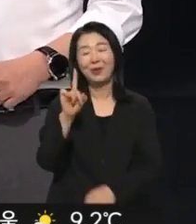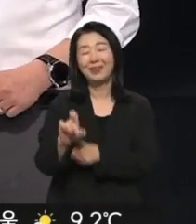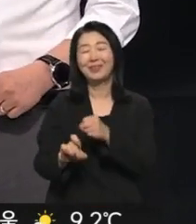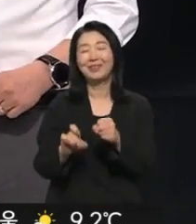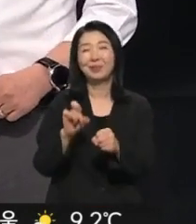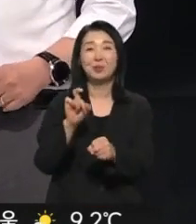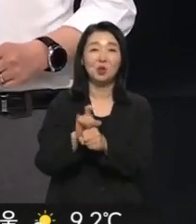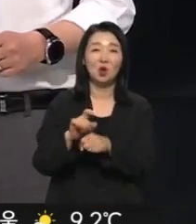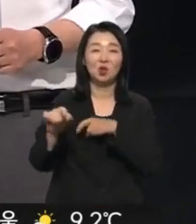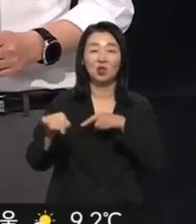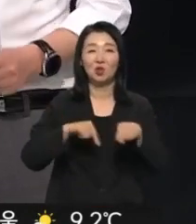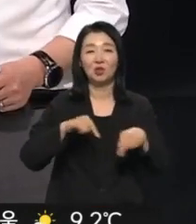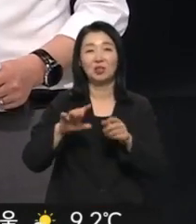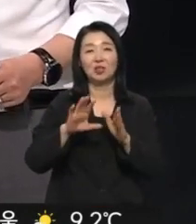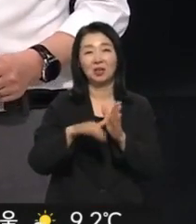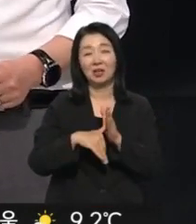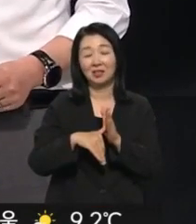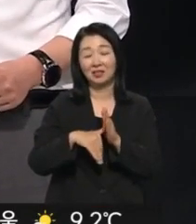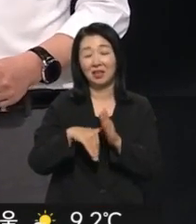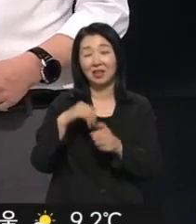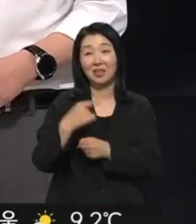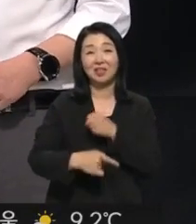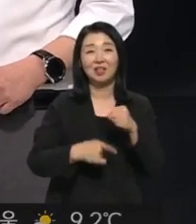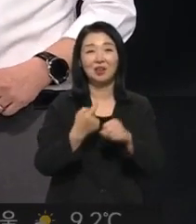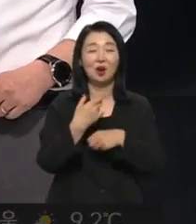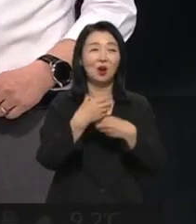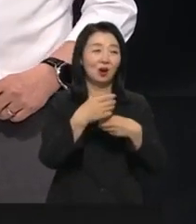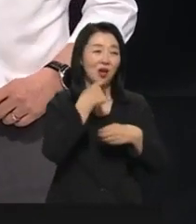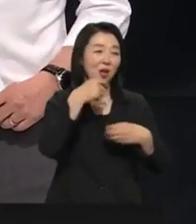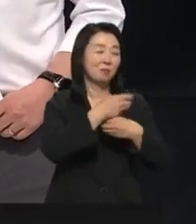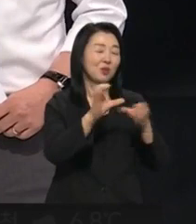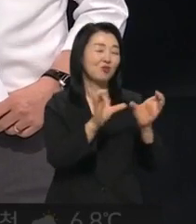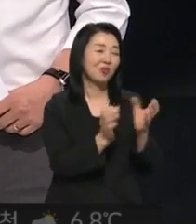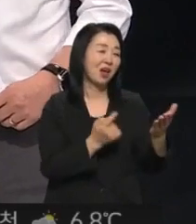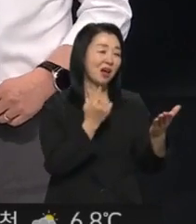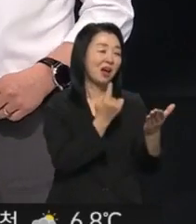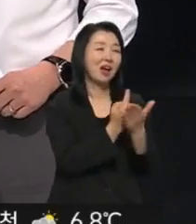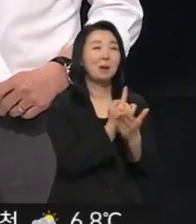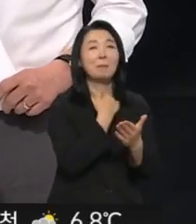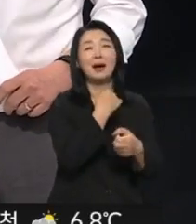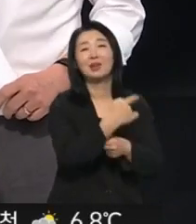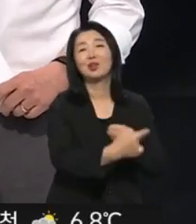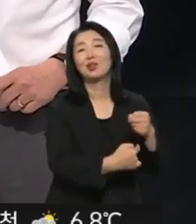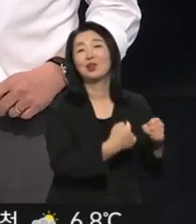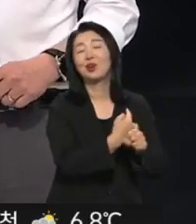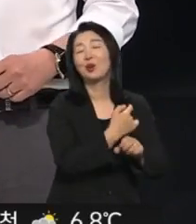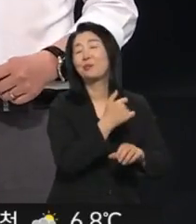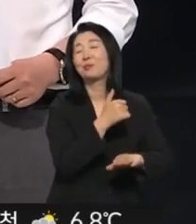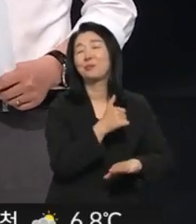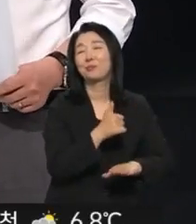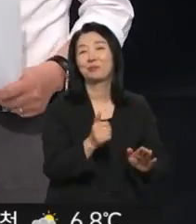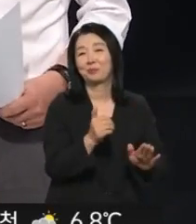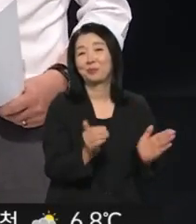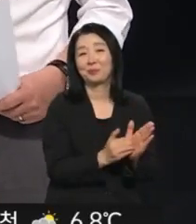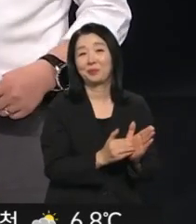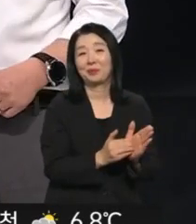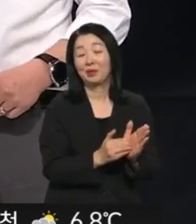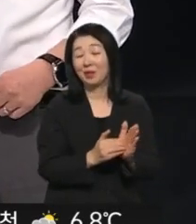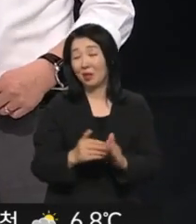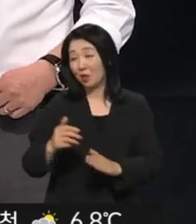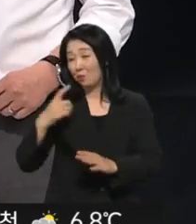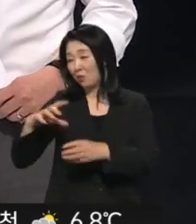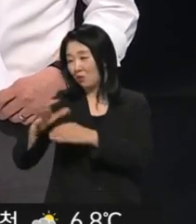생활 가운데 딱 1년 민주당에 몸담았다는 안 후보. 네거티브 공세가 도를 넘었다고 생각한